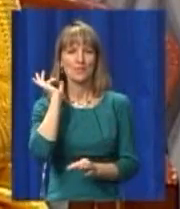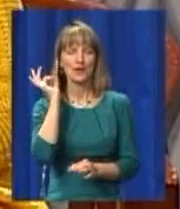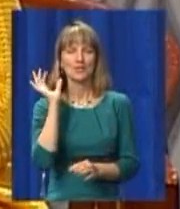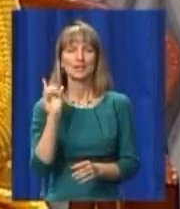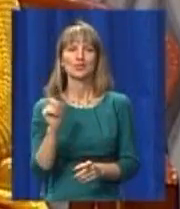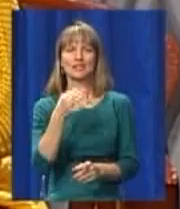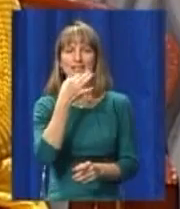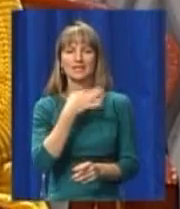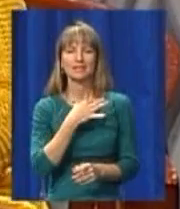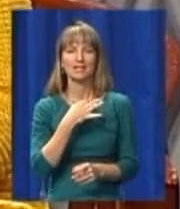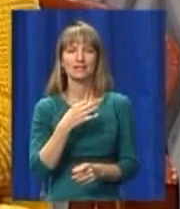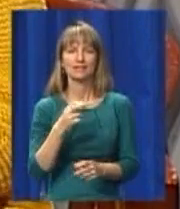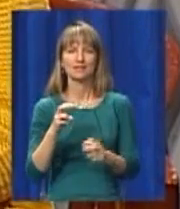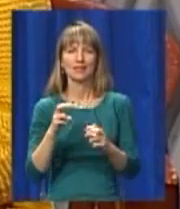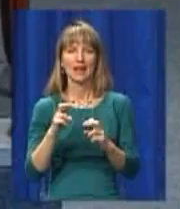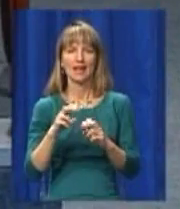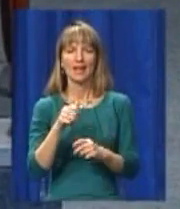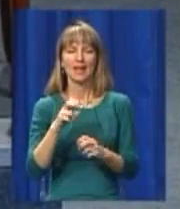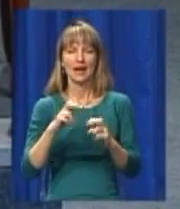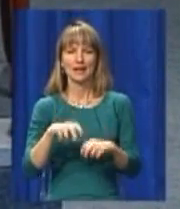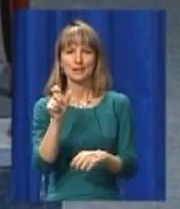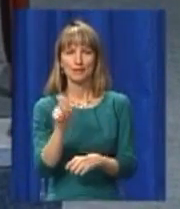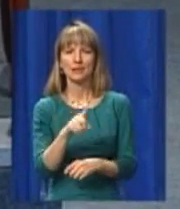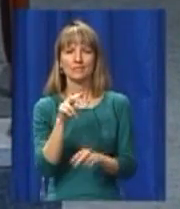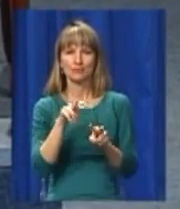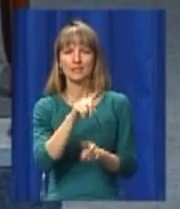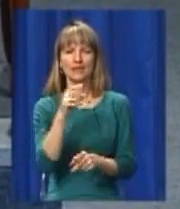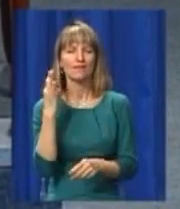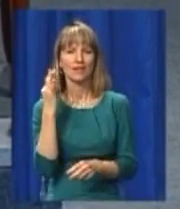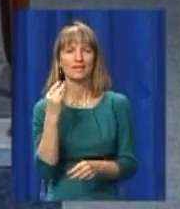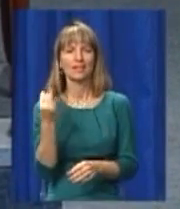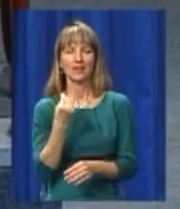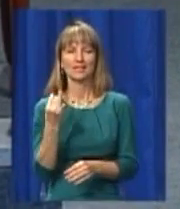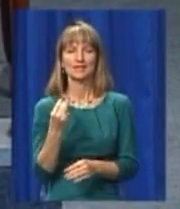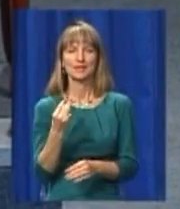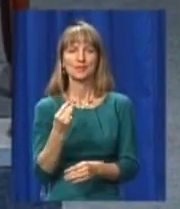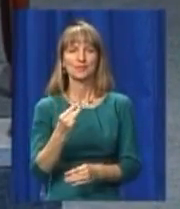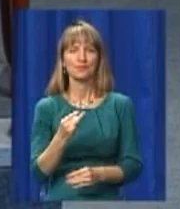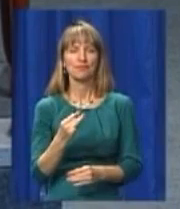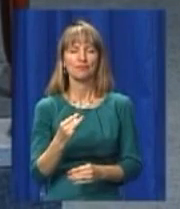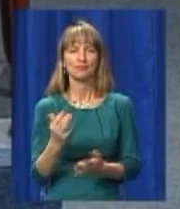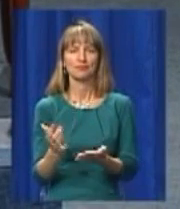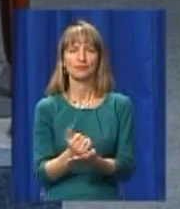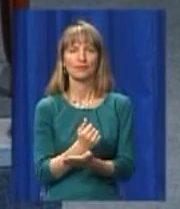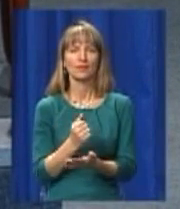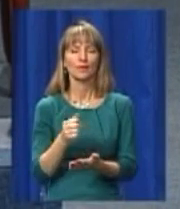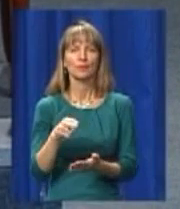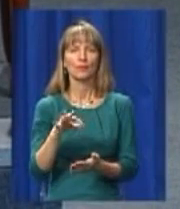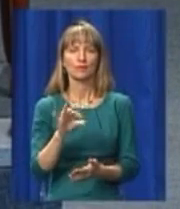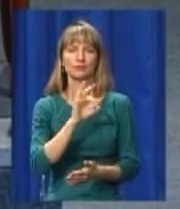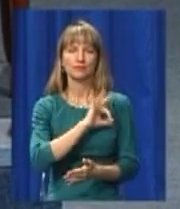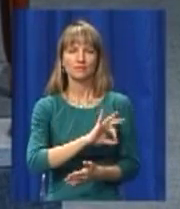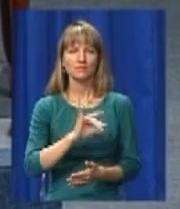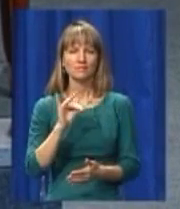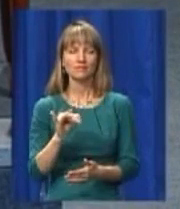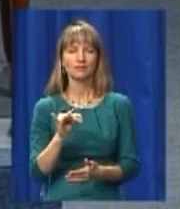Что мне сказал эксперт за догляду за волоссям? Дуже таки цікавий, дійсно таки знати про корисні і